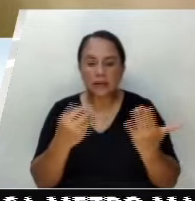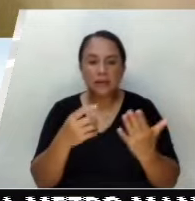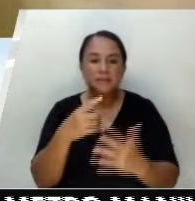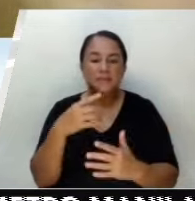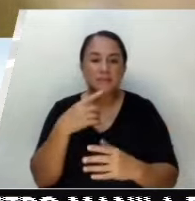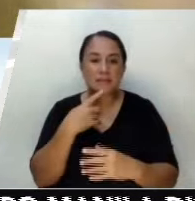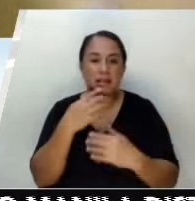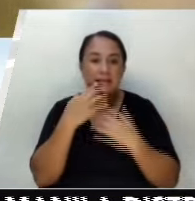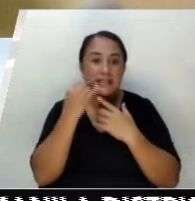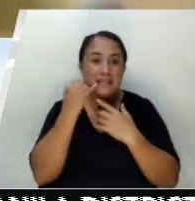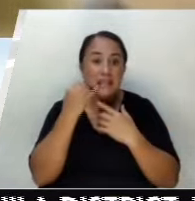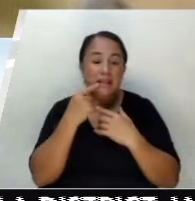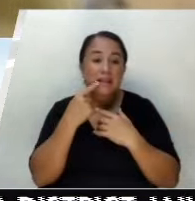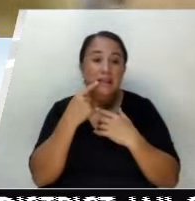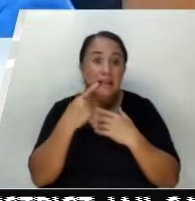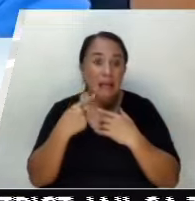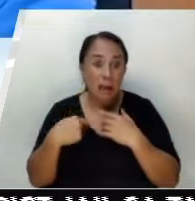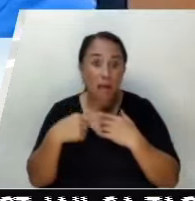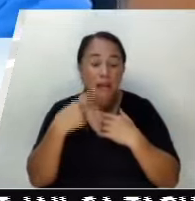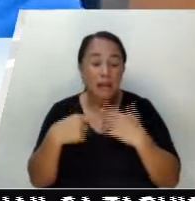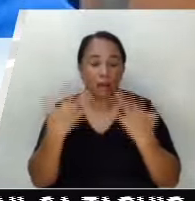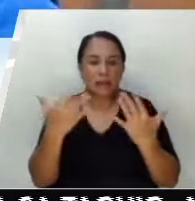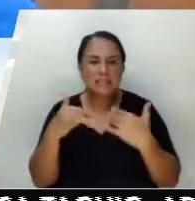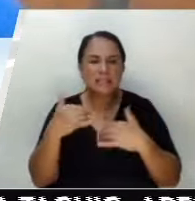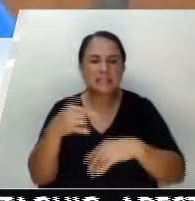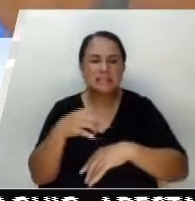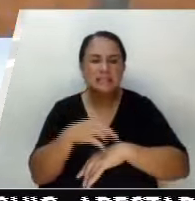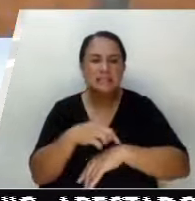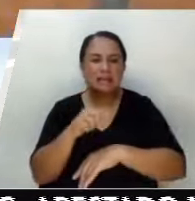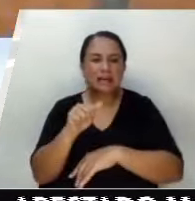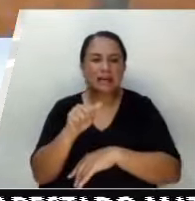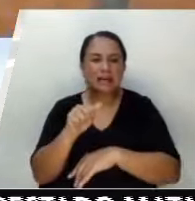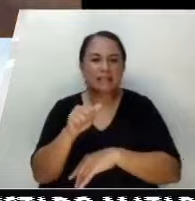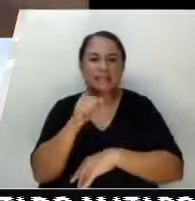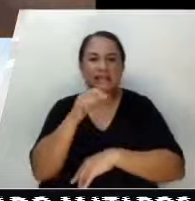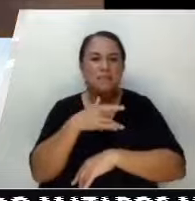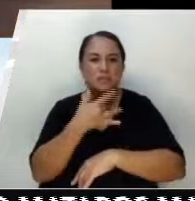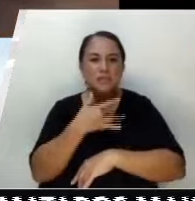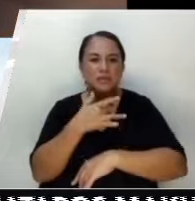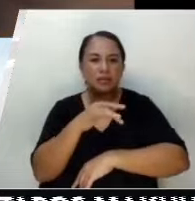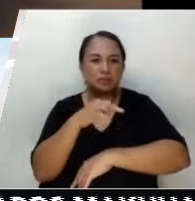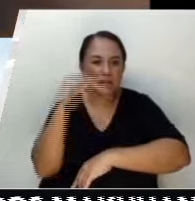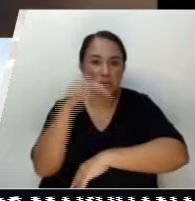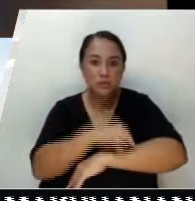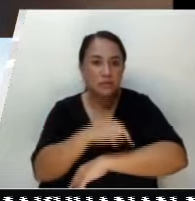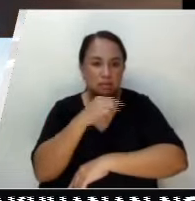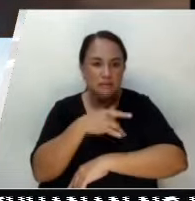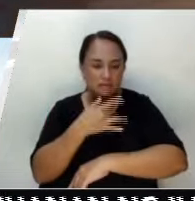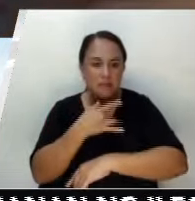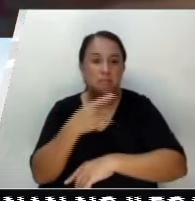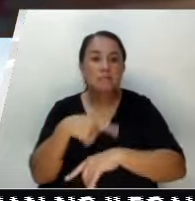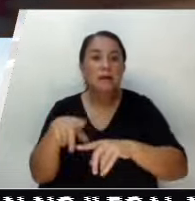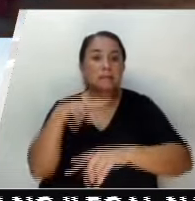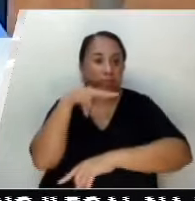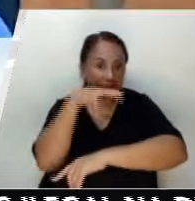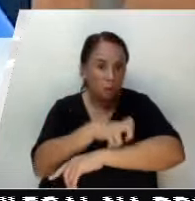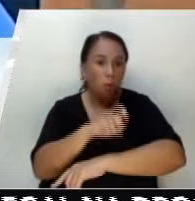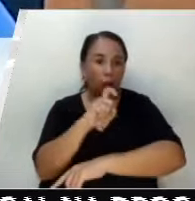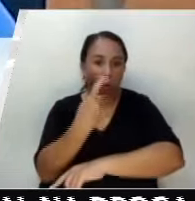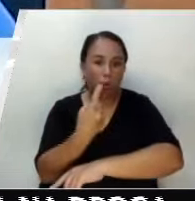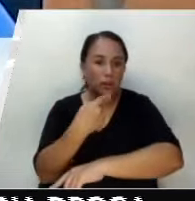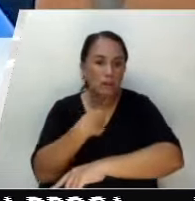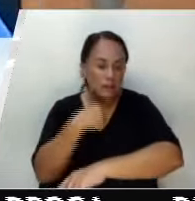serves as parang anesthesia na hindi mo nararamdaman yung kanyang pagtusok. Pero ang nakikita na lang sa kanya yung injury